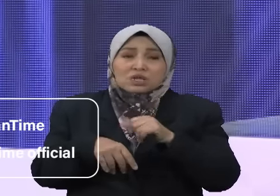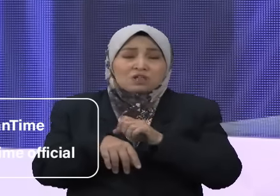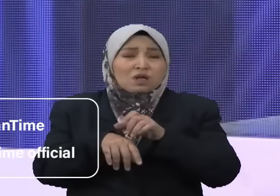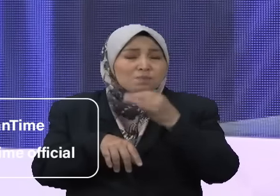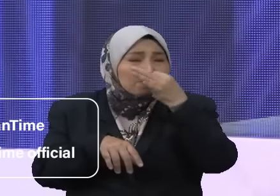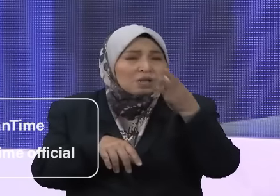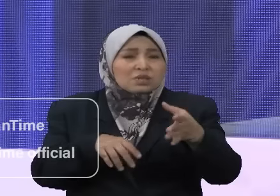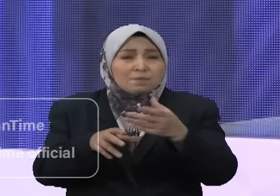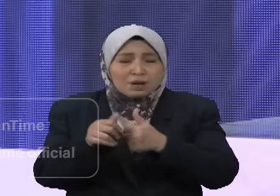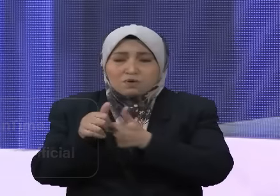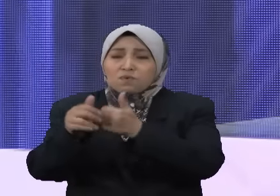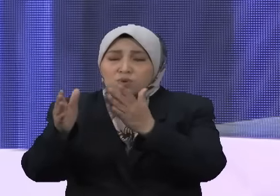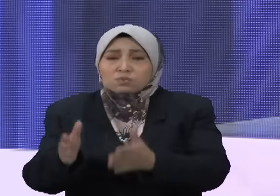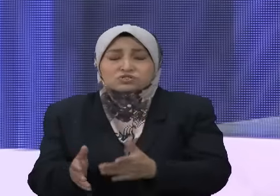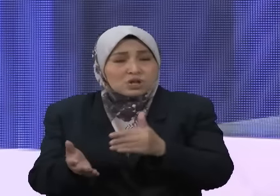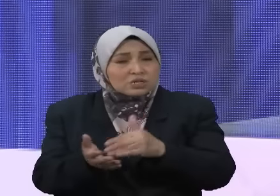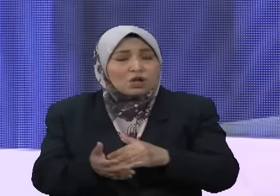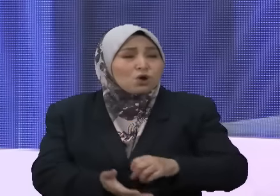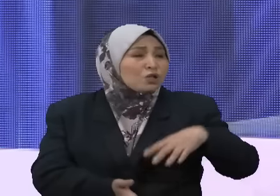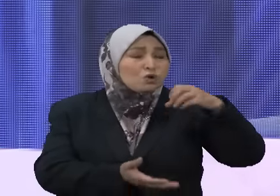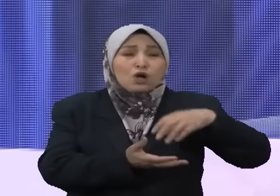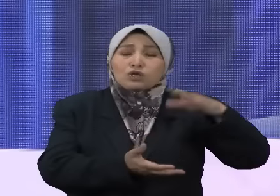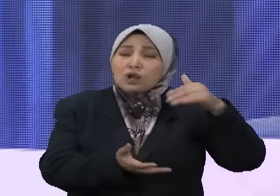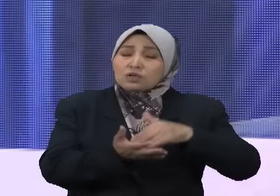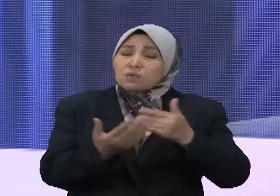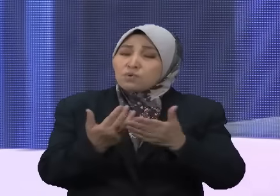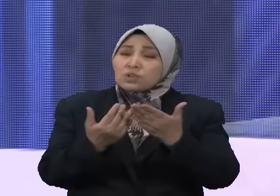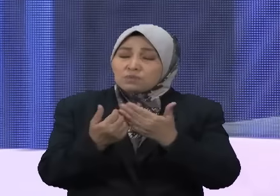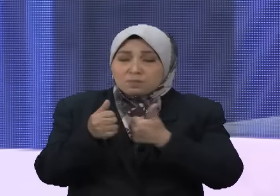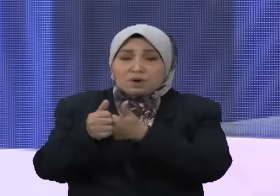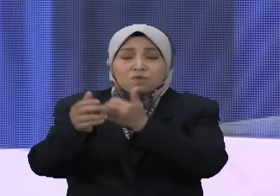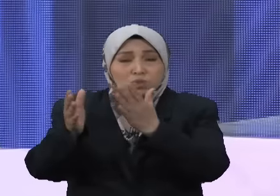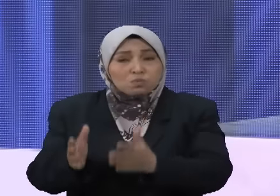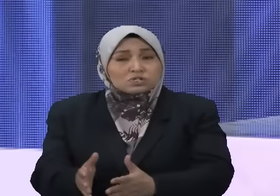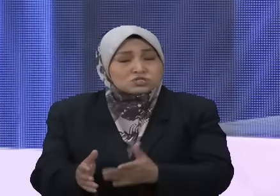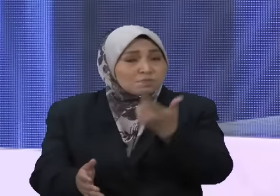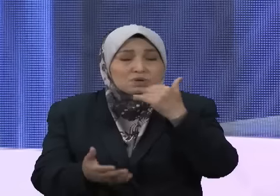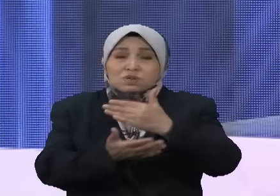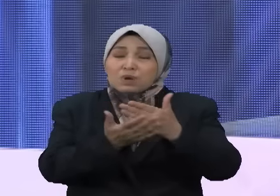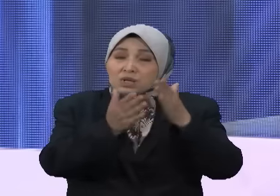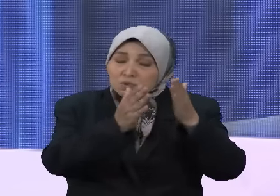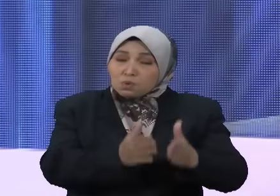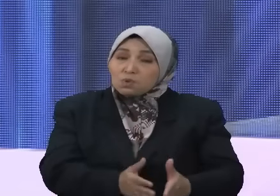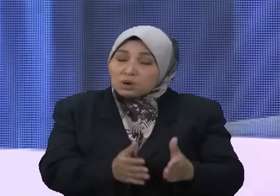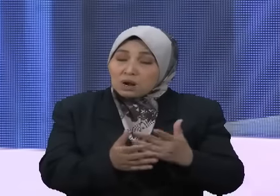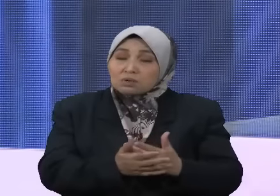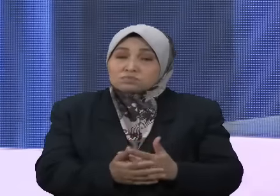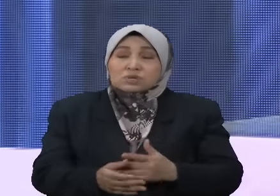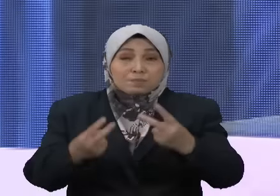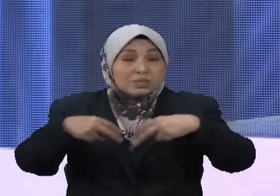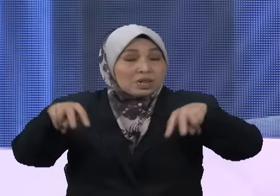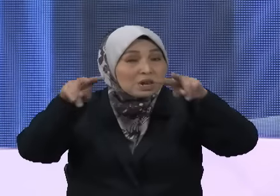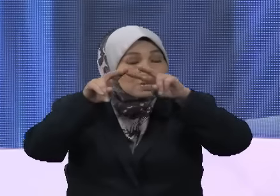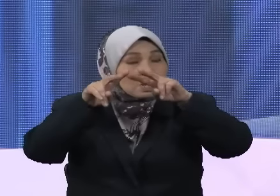mudah dapat followers kan lebih-lebih lagi yang kaya raya lagi mudah untuk mendapat followers sebab sebahagian orang kriteria penilaian